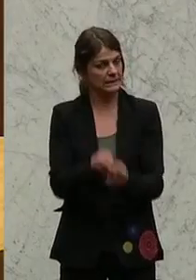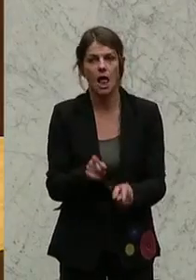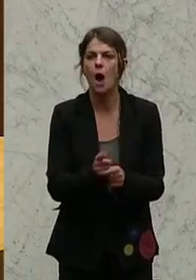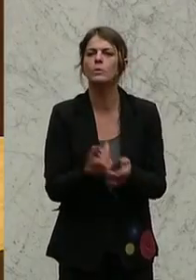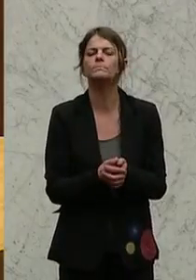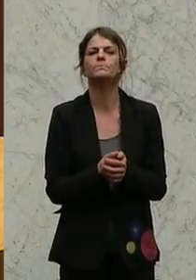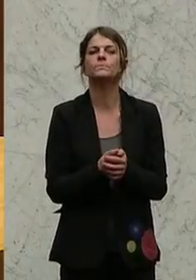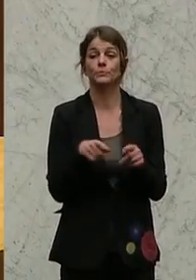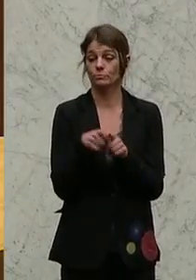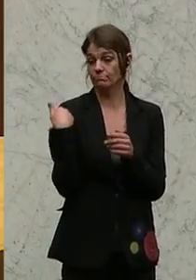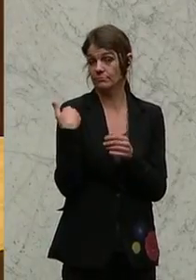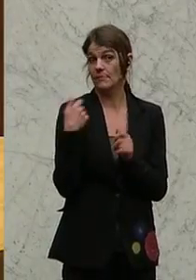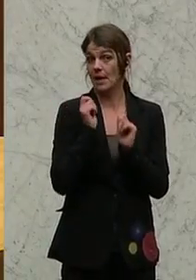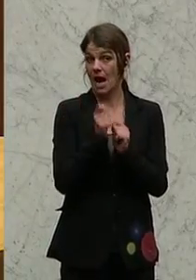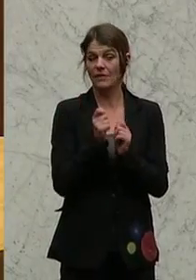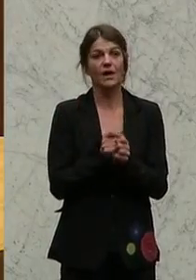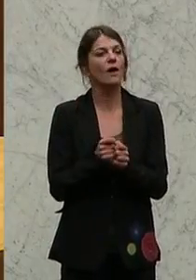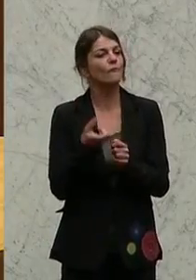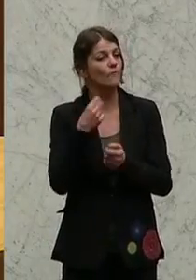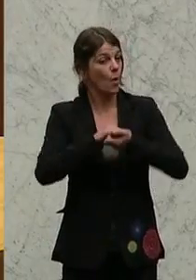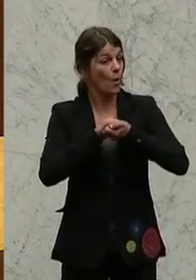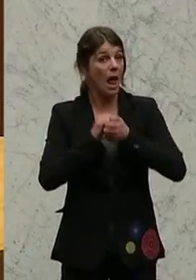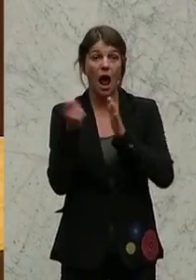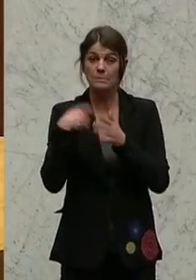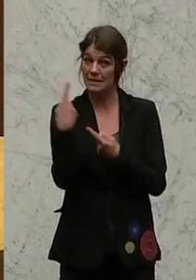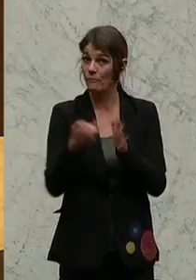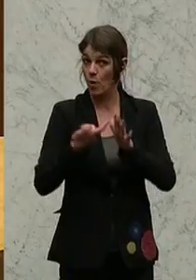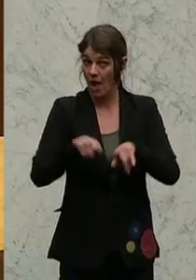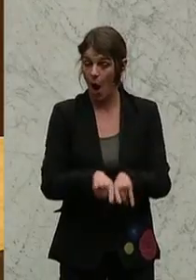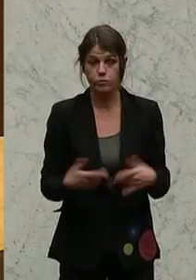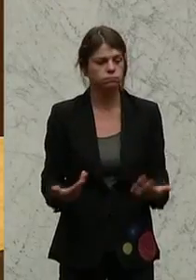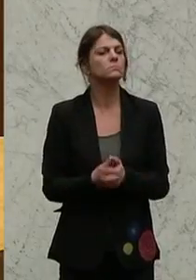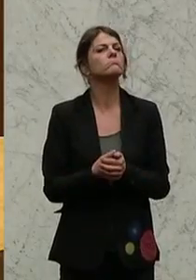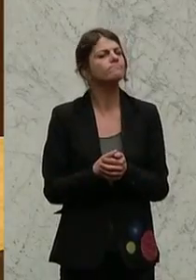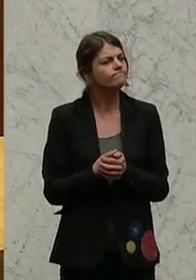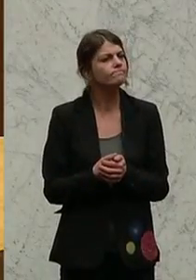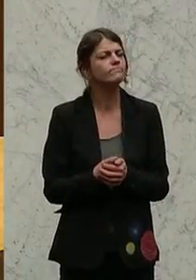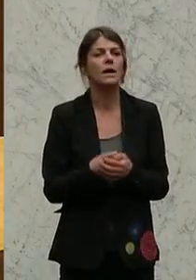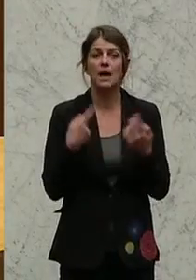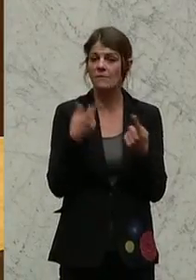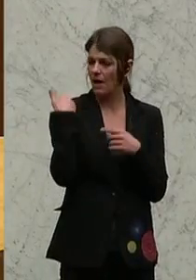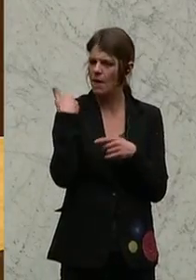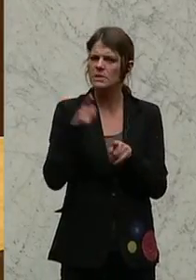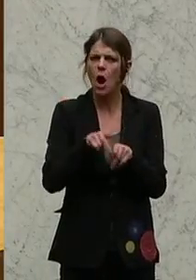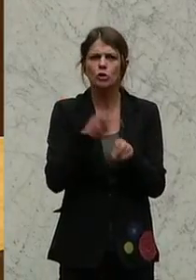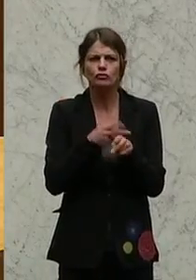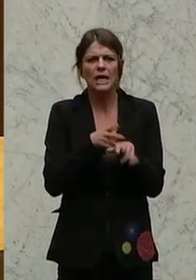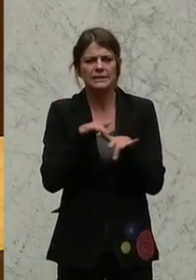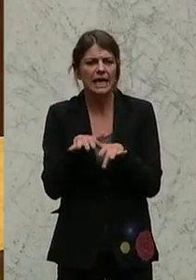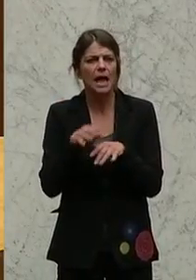betrifft, so wie es auch im Antrag vom Kollegen Alm gefordert ist. Diesen Zugang hatten aber auch damals Staatssekretär